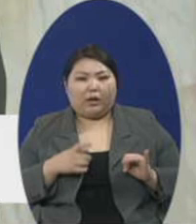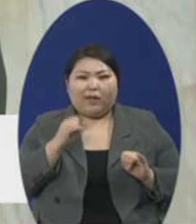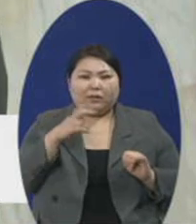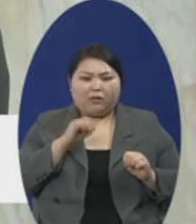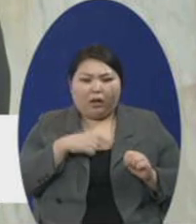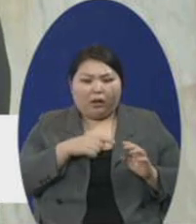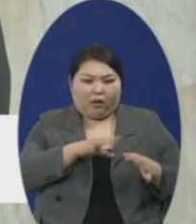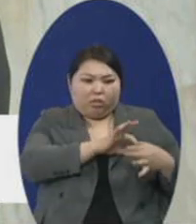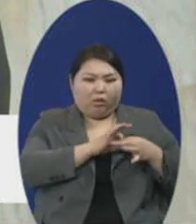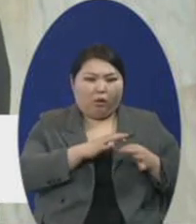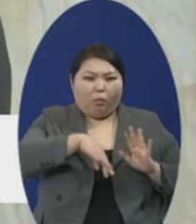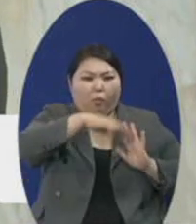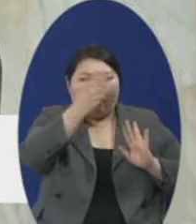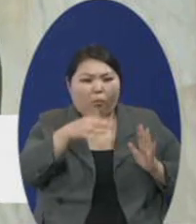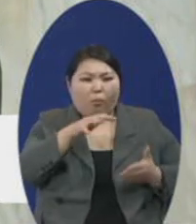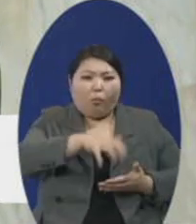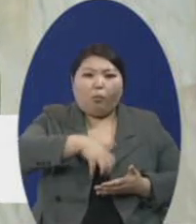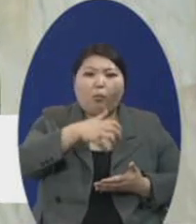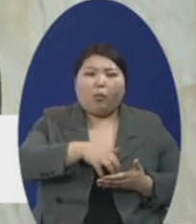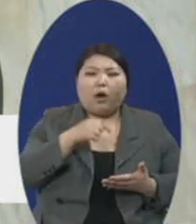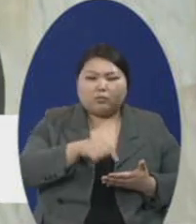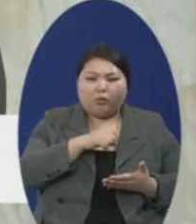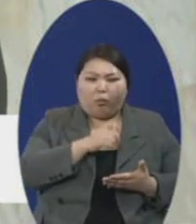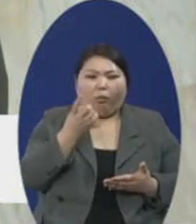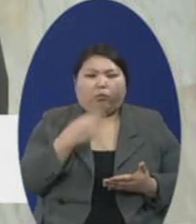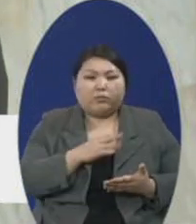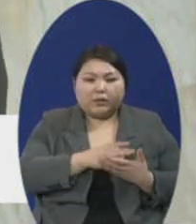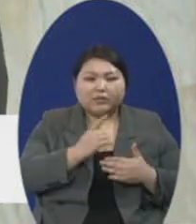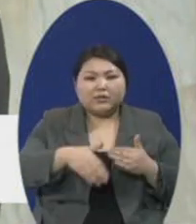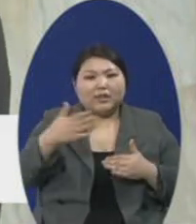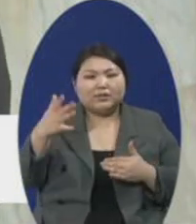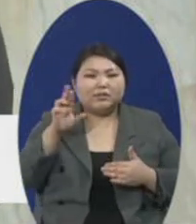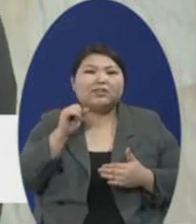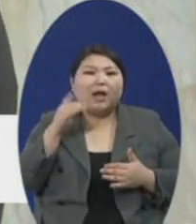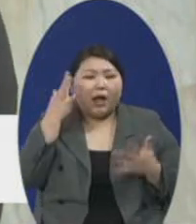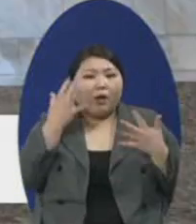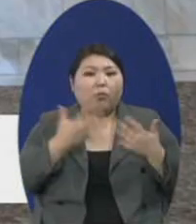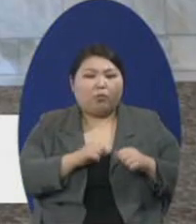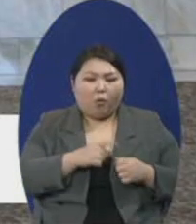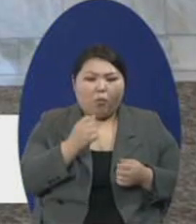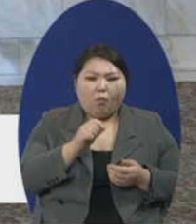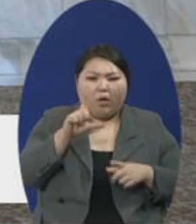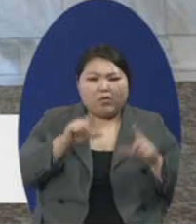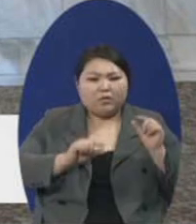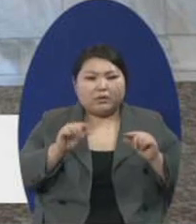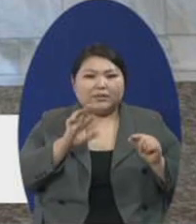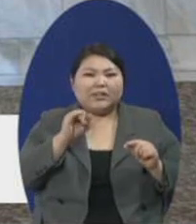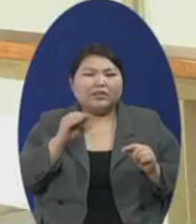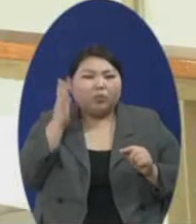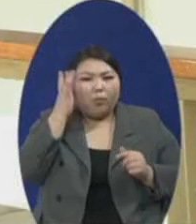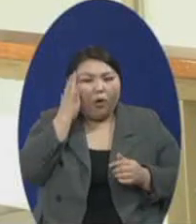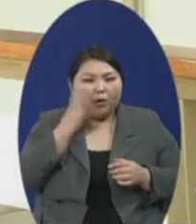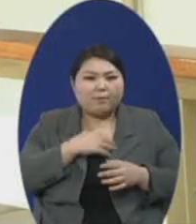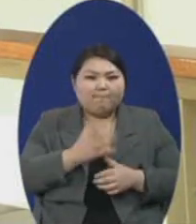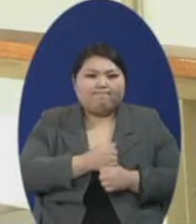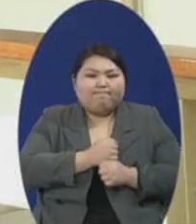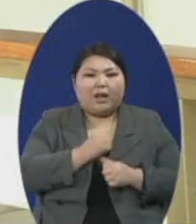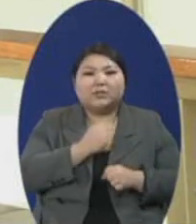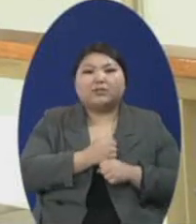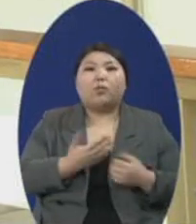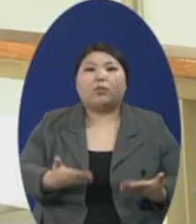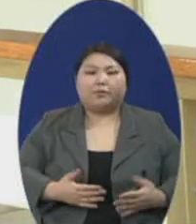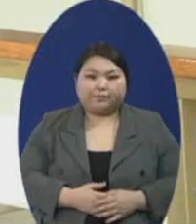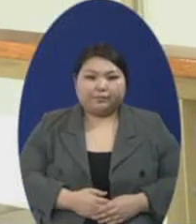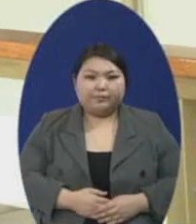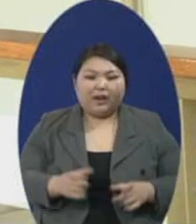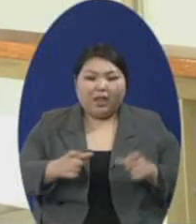байдал орсон байдал асуудал байна. Тэгэхээр энэ дээр засгаас цааш ямар арга хэмжээ явах вэ? Ялангуяа энэ тарифны асуудал дээр ямар бодлого барьж ажиллах вэ? Эдийн засгийн муу